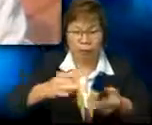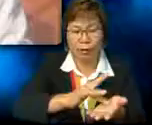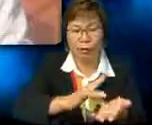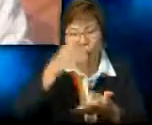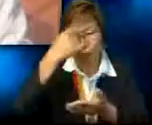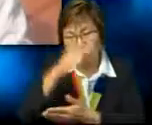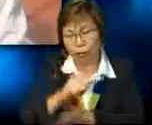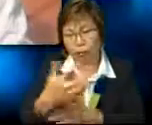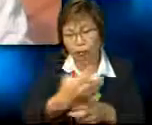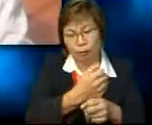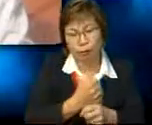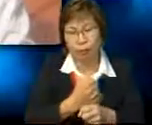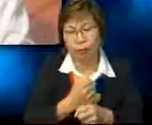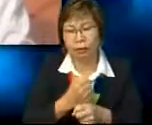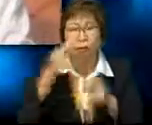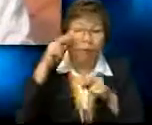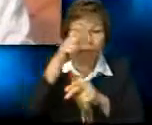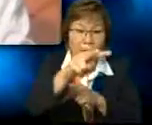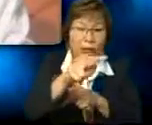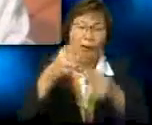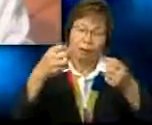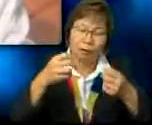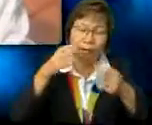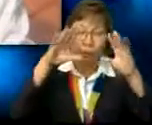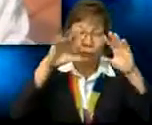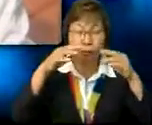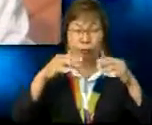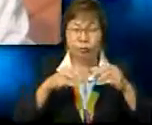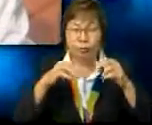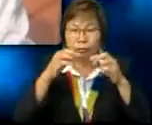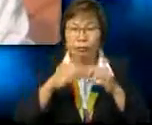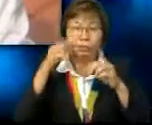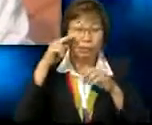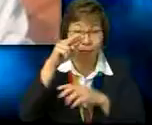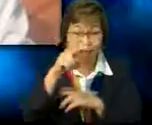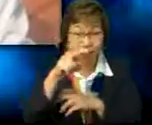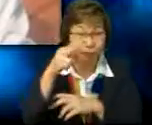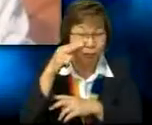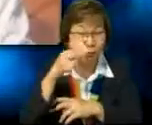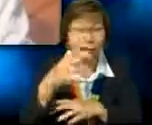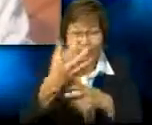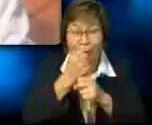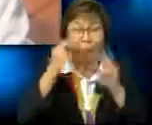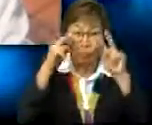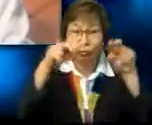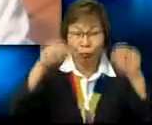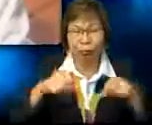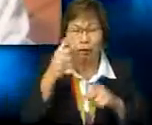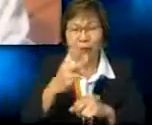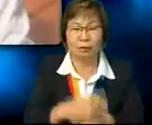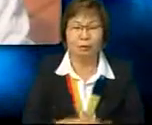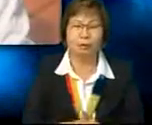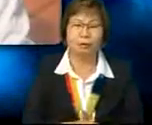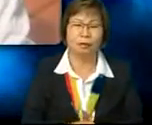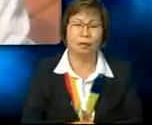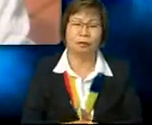untuk mendapatkan kembali penglihatan yang telah hilang pada kebanyakan kes. Bukan semua kes kita dapat kembalikan ke penglihatan dia. Itu